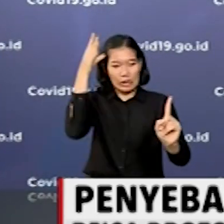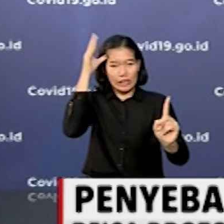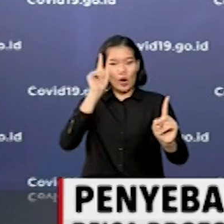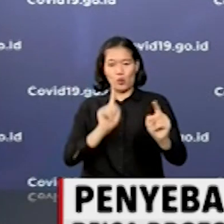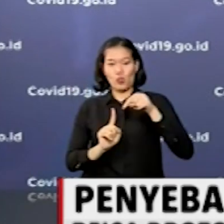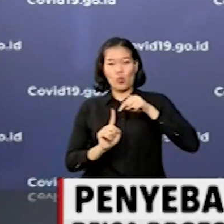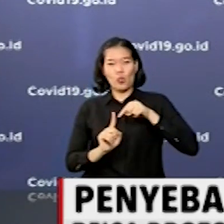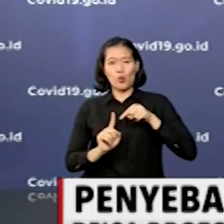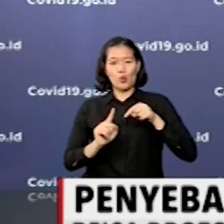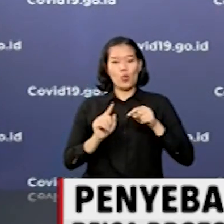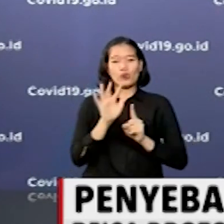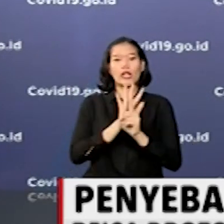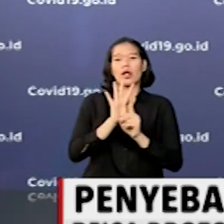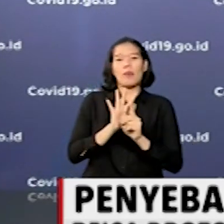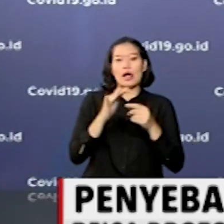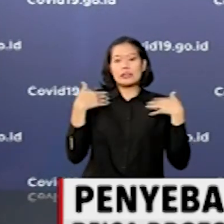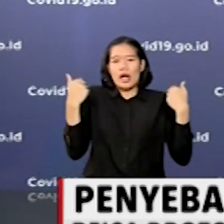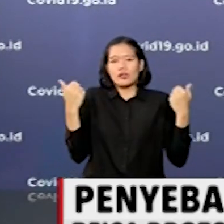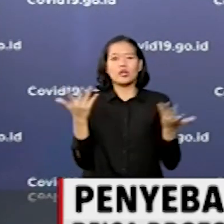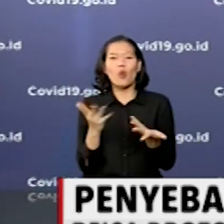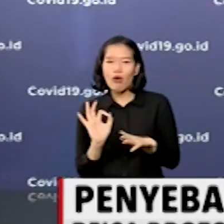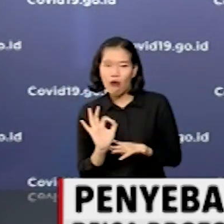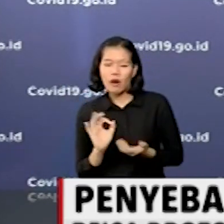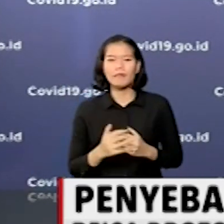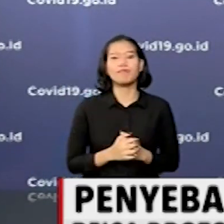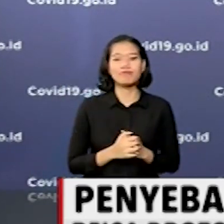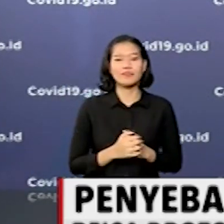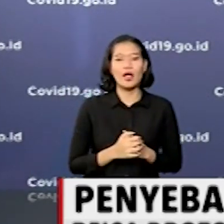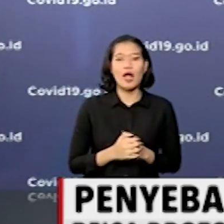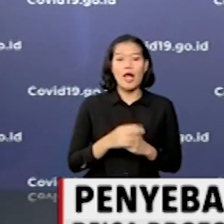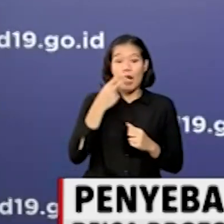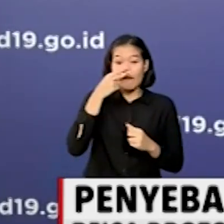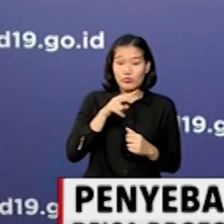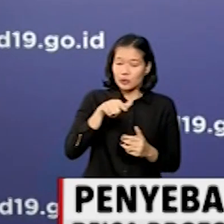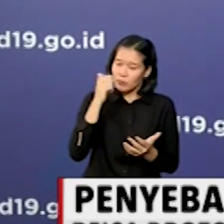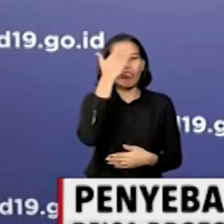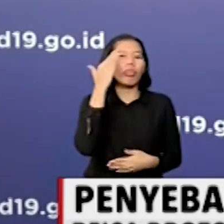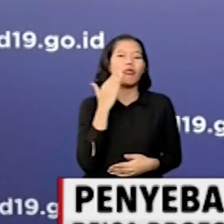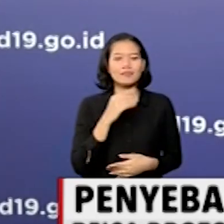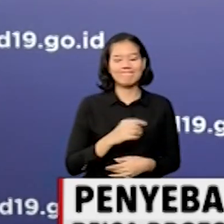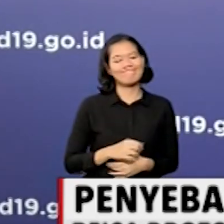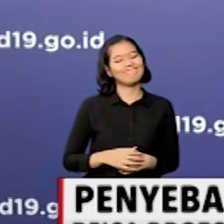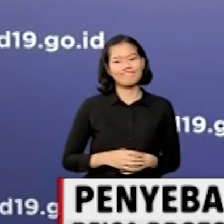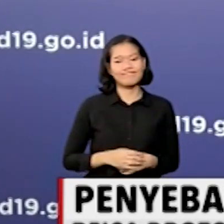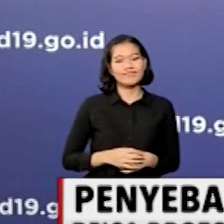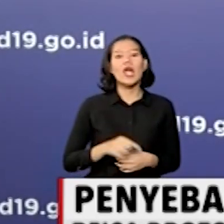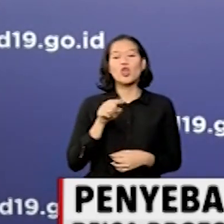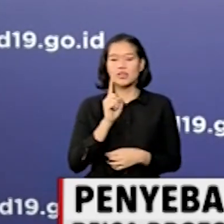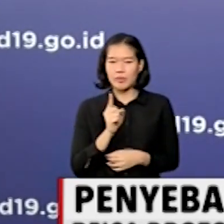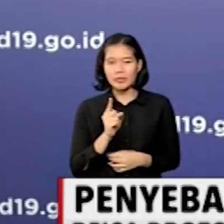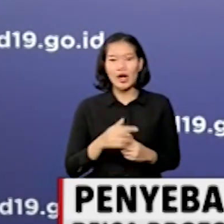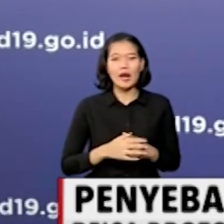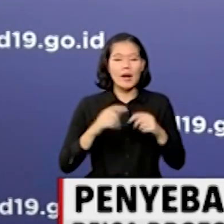status kesehatannya saya perlu sampaikan virus ini benar-benar anda saudara-saudari Hai maka